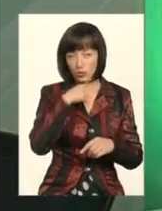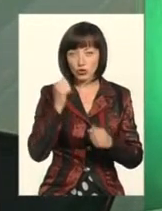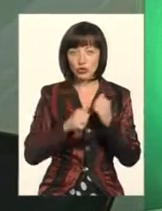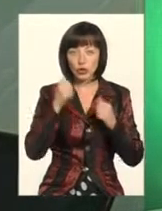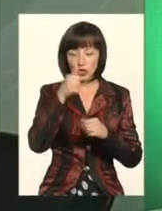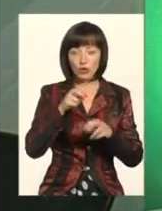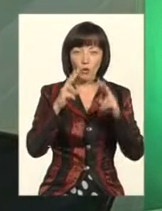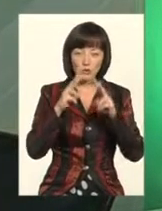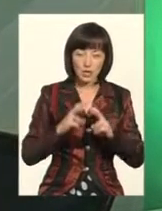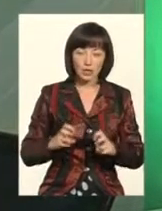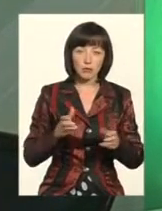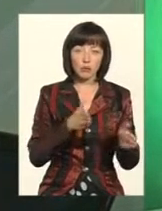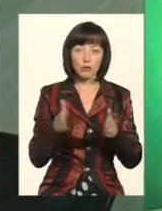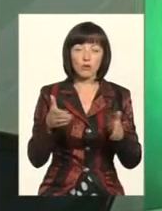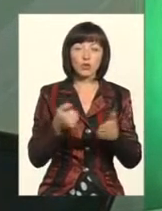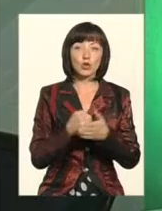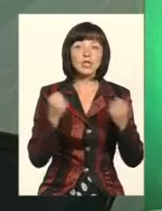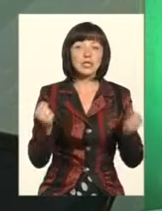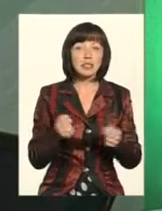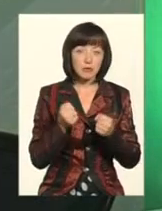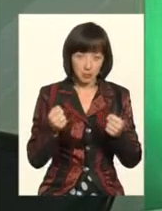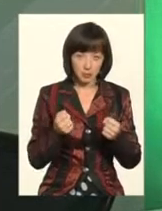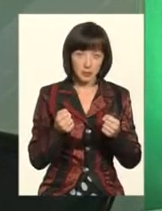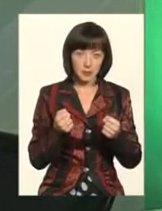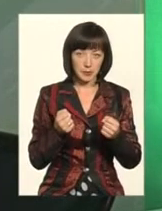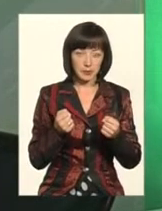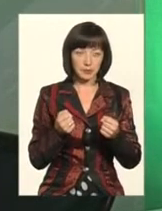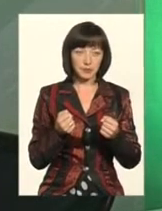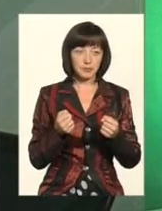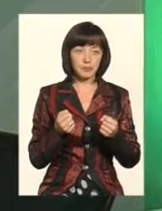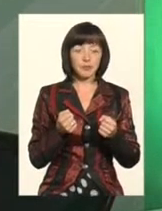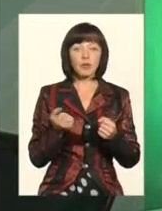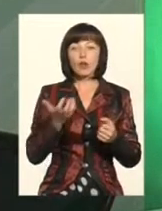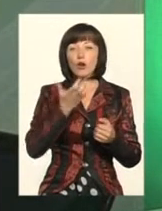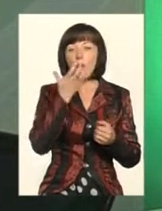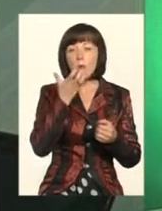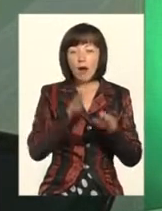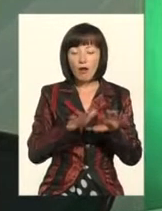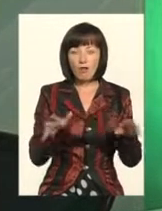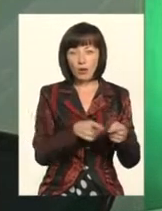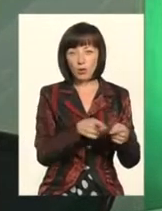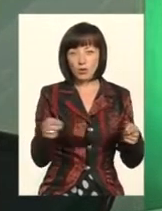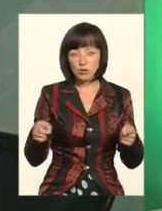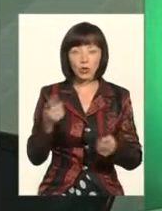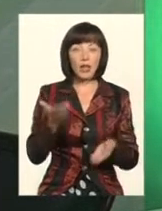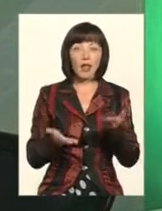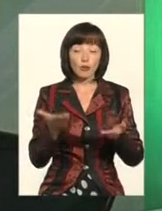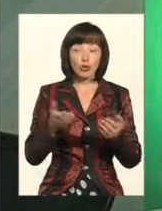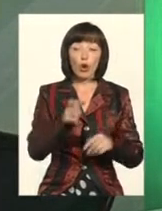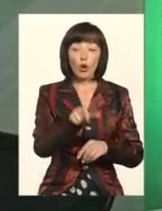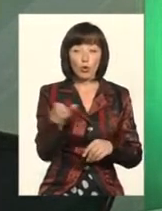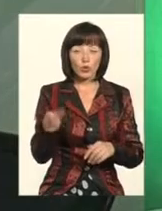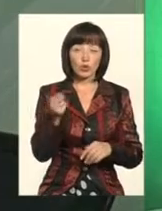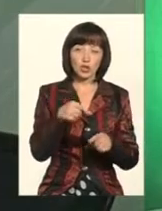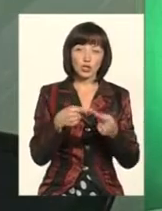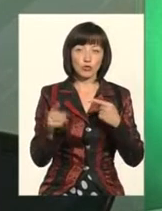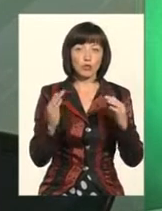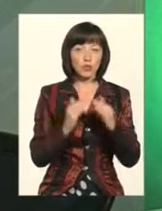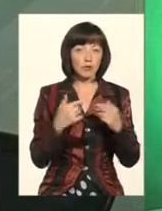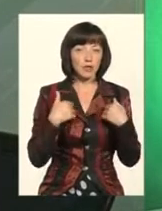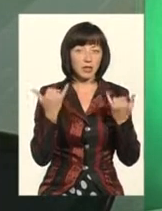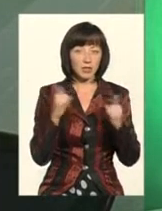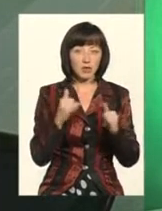йде обстеження, підготовка будинку йде до нового опалювального сезону. І якщо мешканці того чи іншого будинку, мене